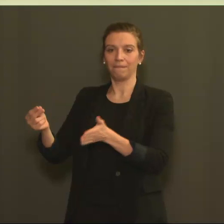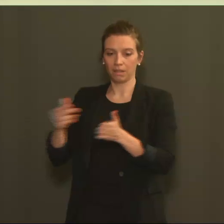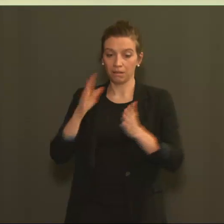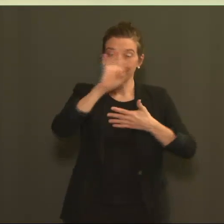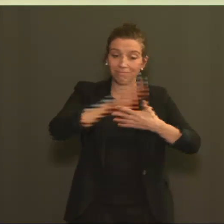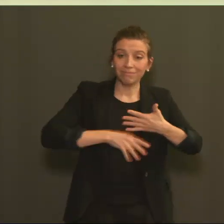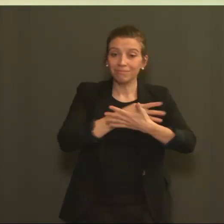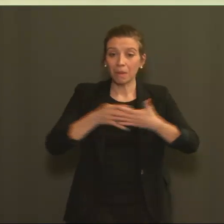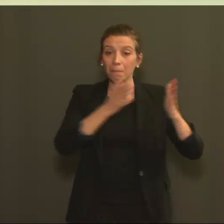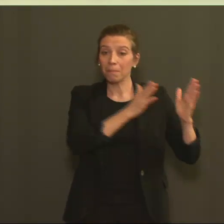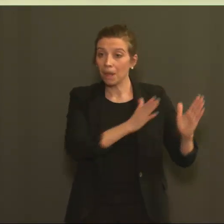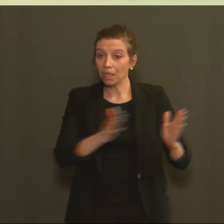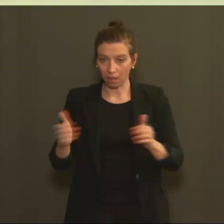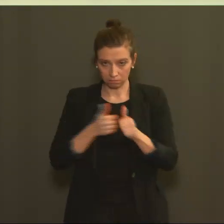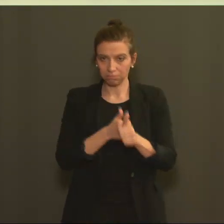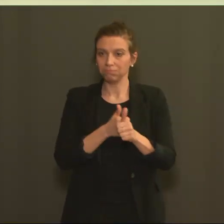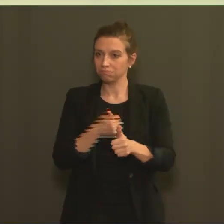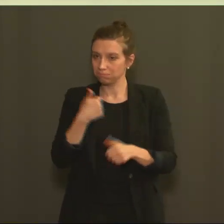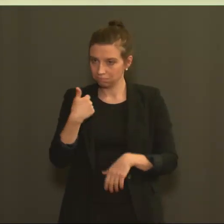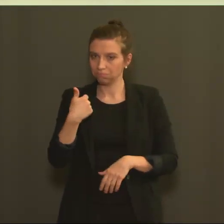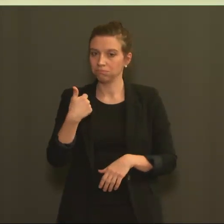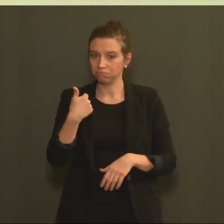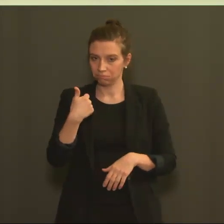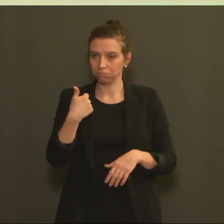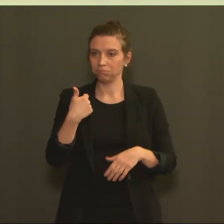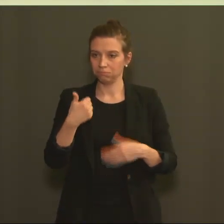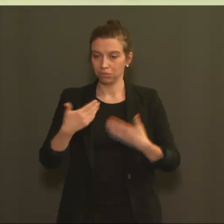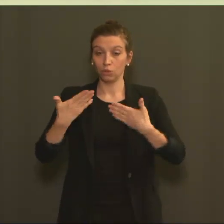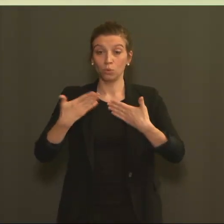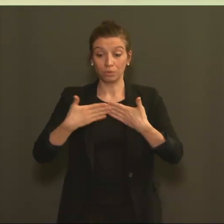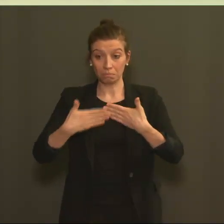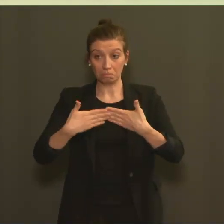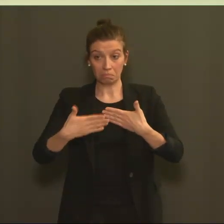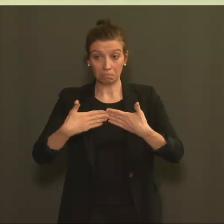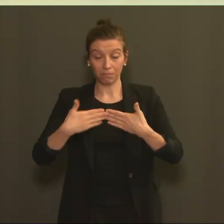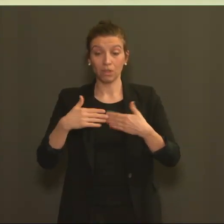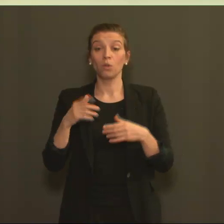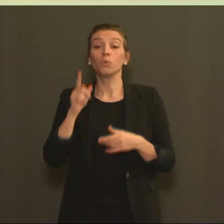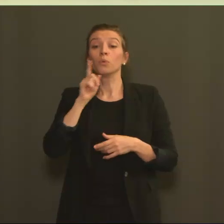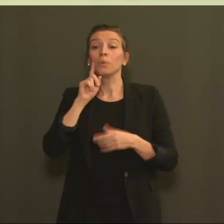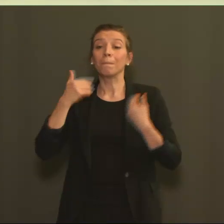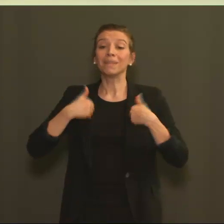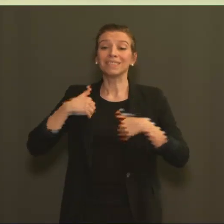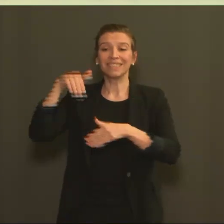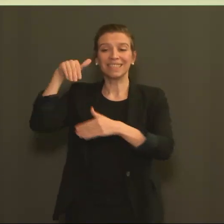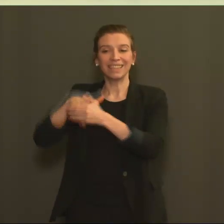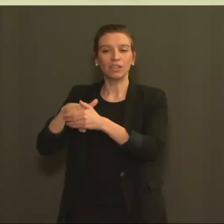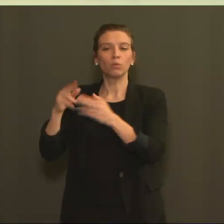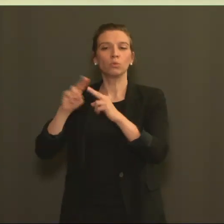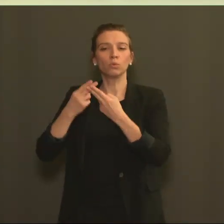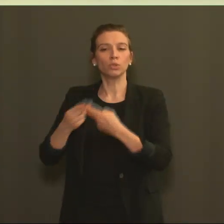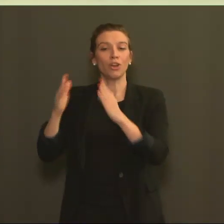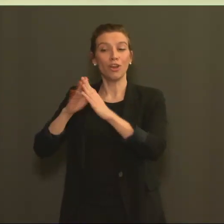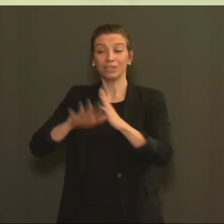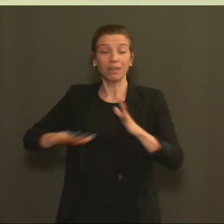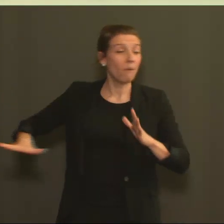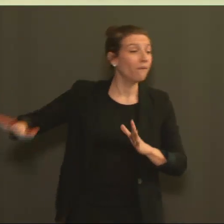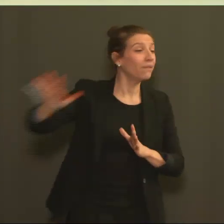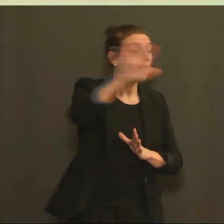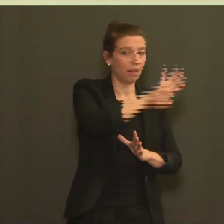te krijgen althans met de eerste dosis u kan de vaccinatie cijfers voortaan ook raadplegen op het